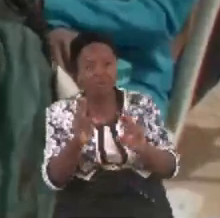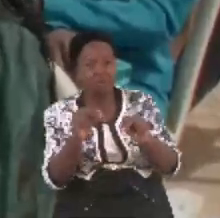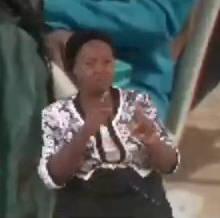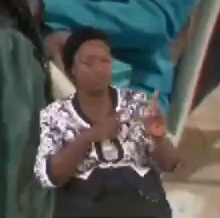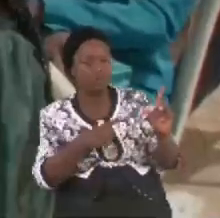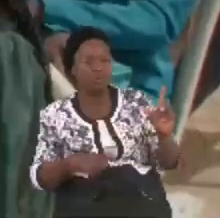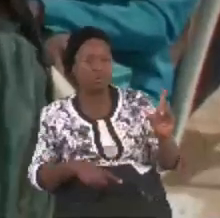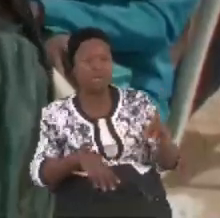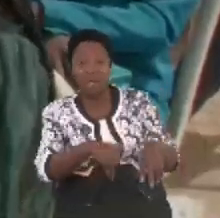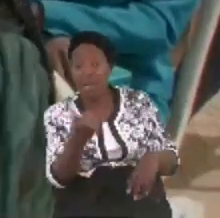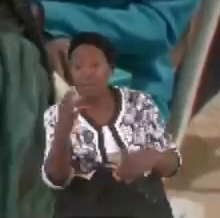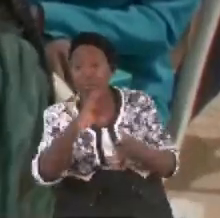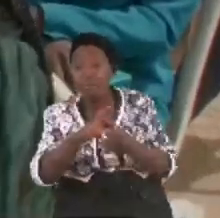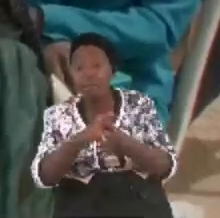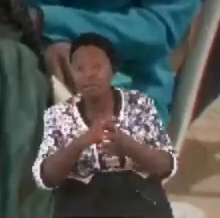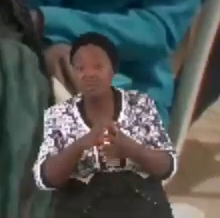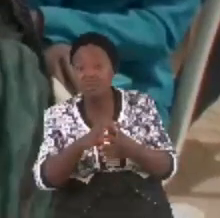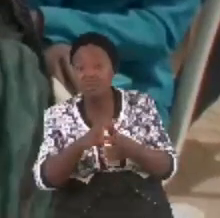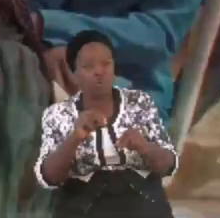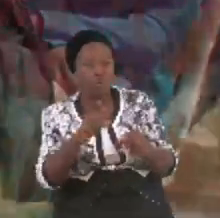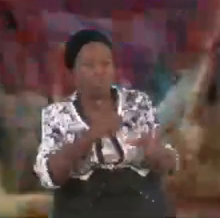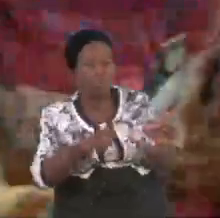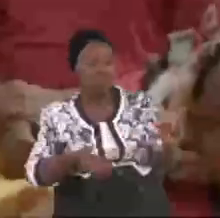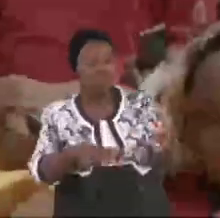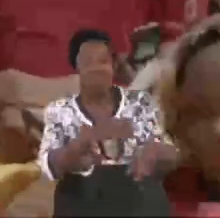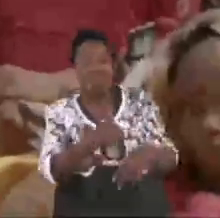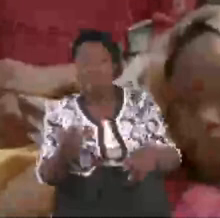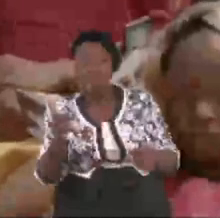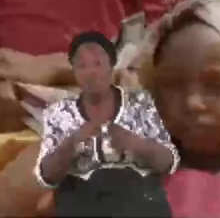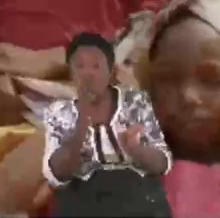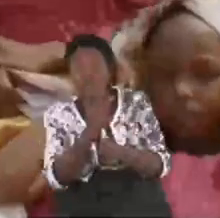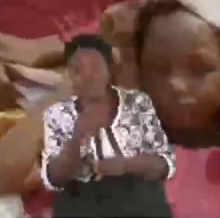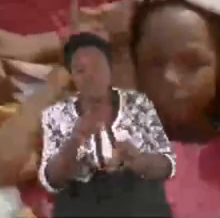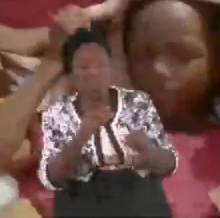Est-ce que vous avez à manger? Non, Seigneur. Est-ce qu'il y a de soutien?